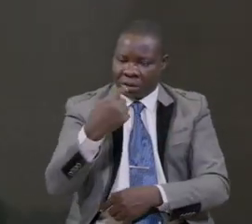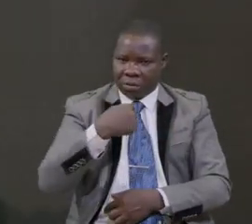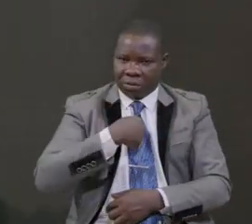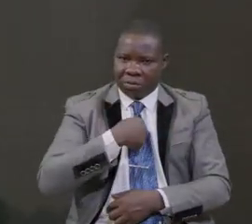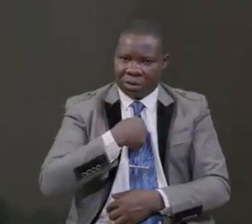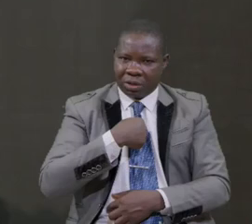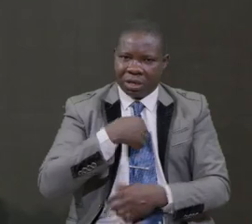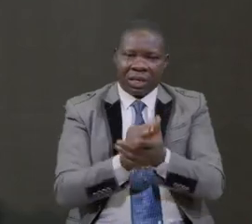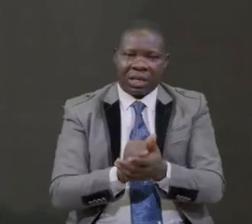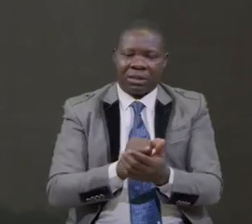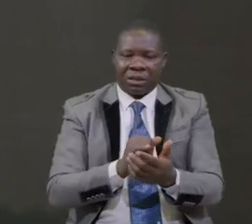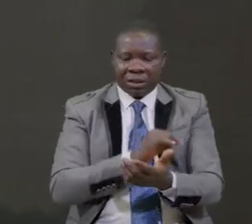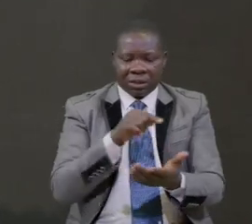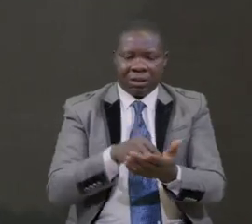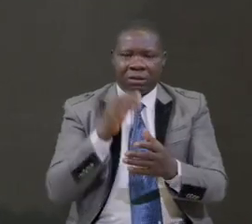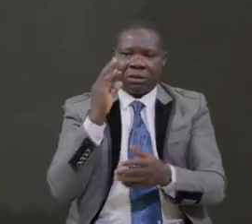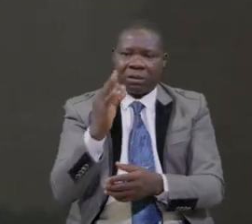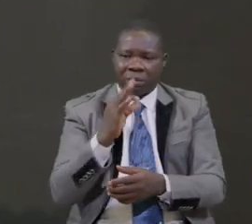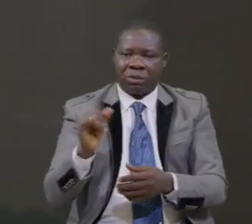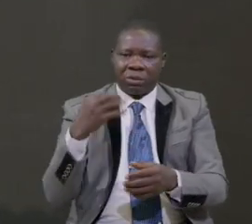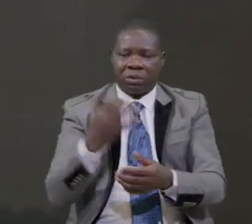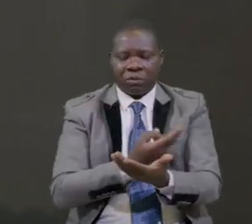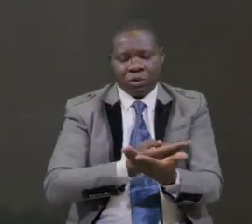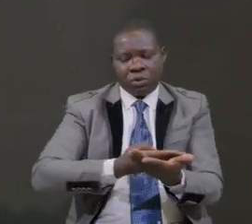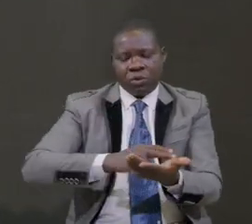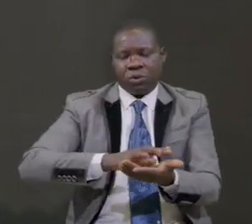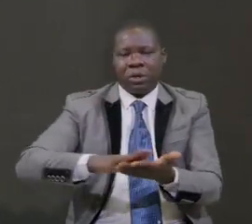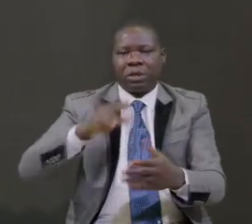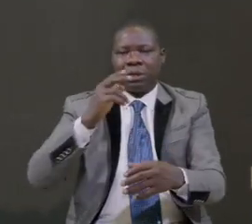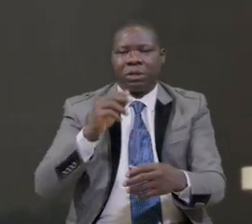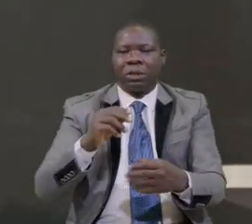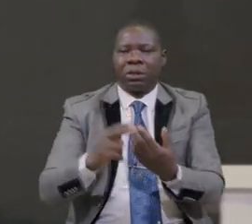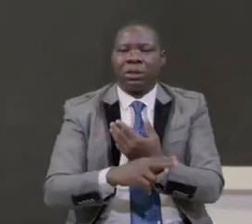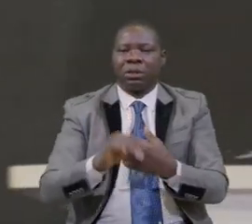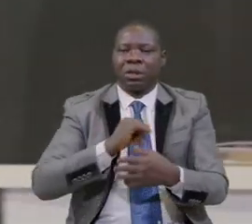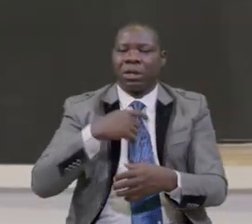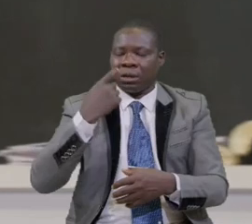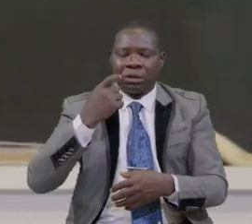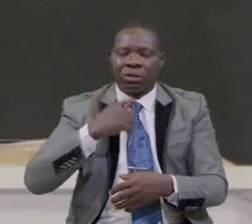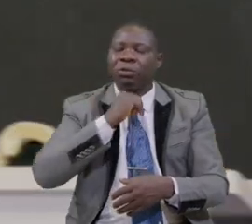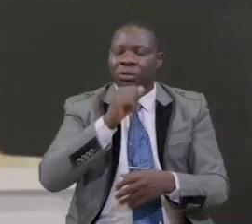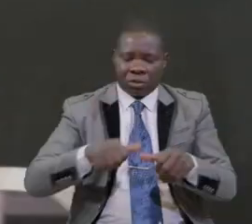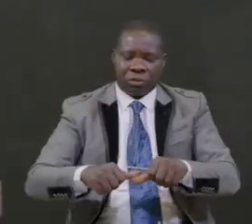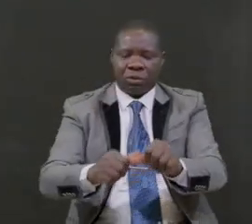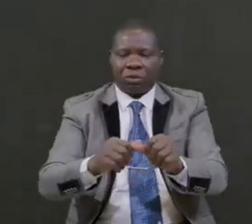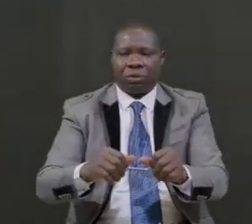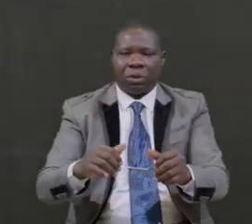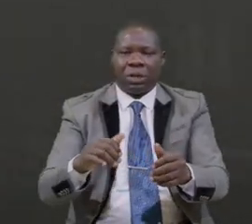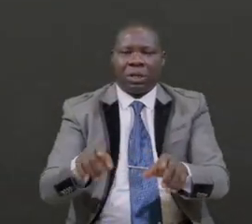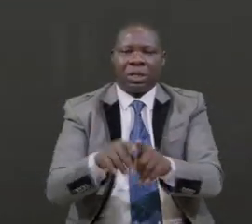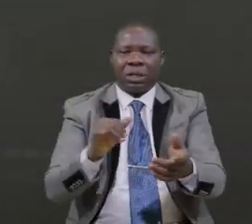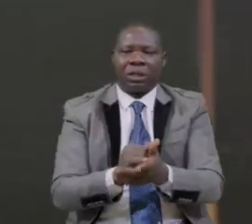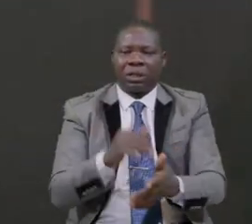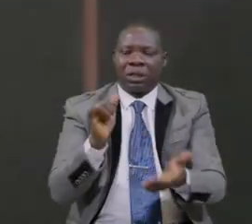que cette prédication de sainteté-là, de ne plus continuer de cette manière. Parce que si